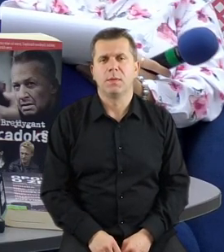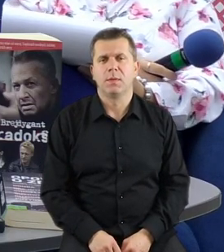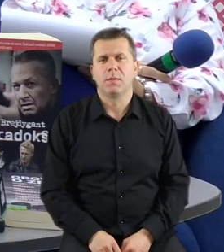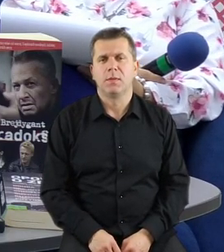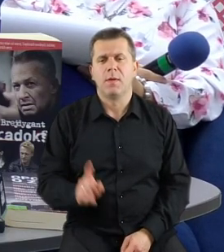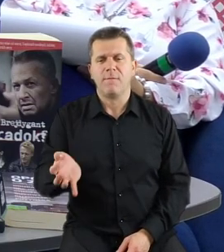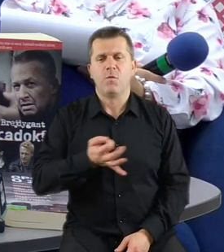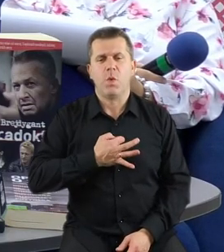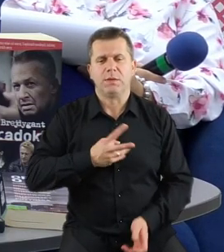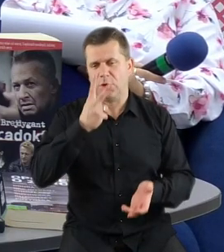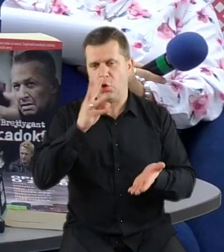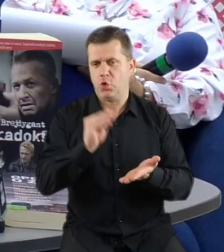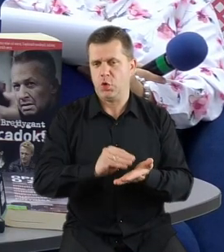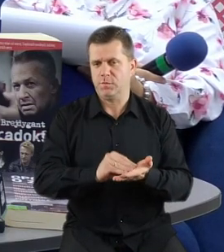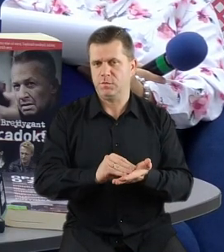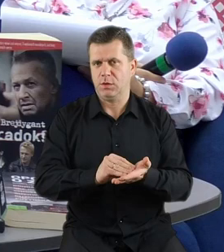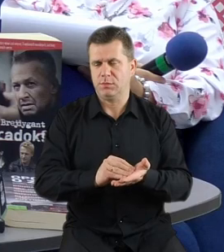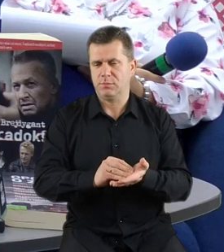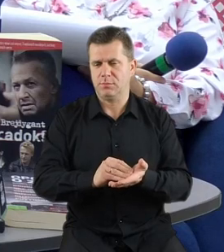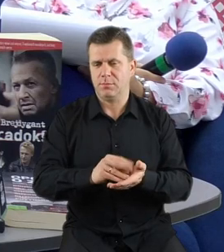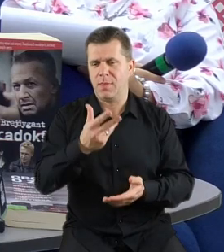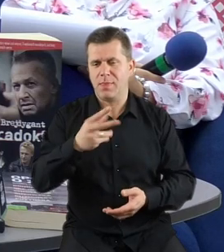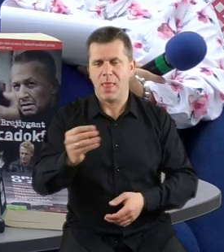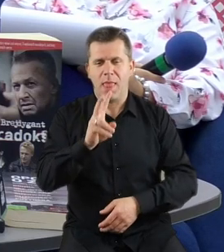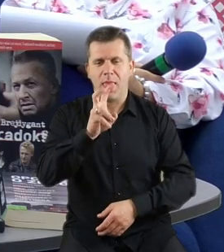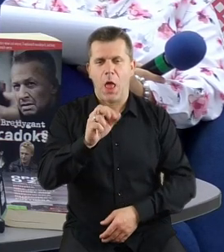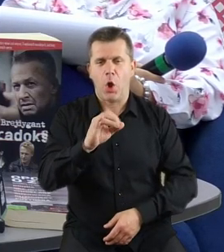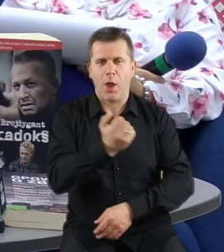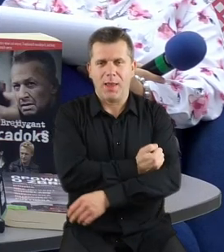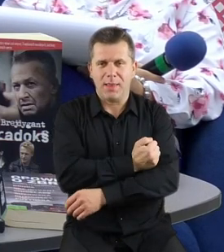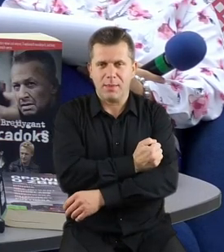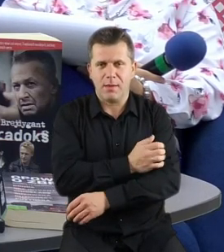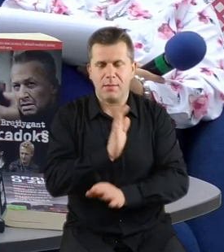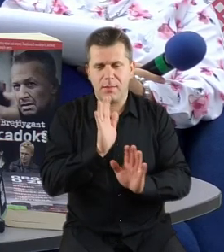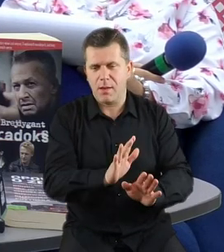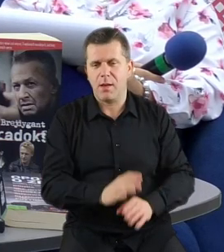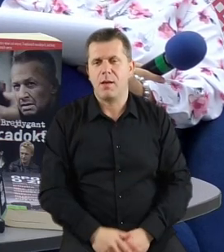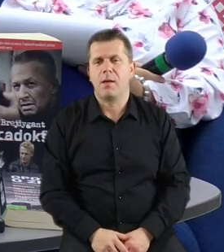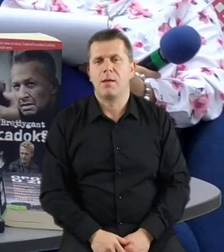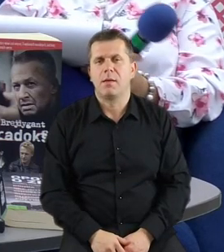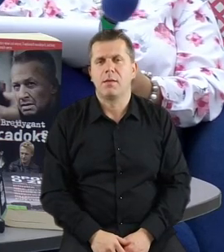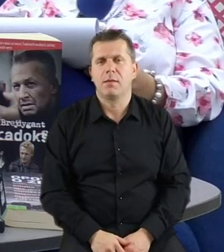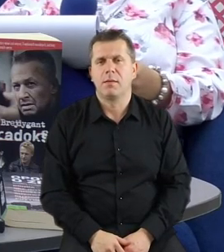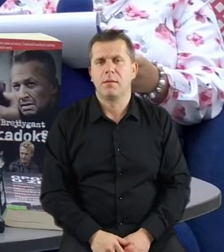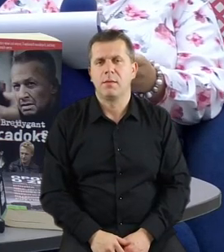jednak w jakimś sensie z własnego doświadczenia. Podkreślam, nie z heroiną, ale to nie ma...